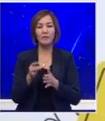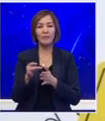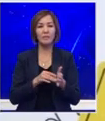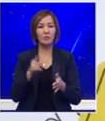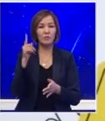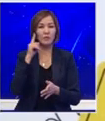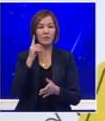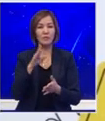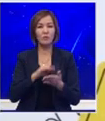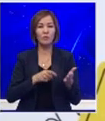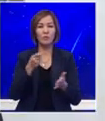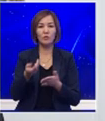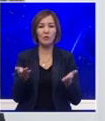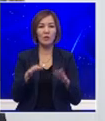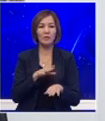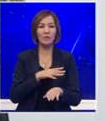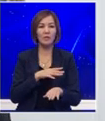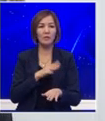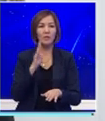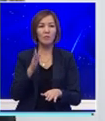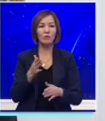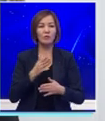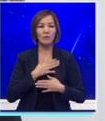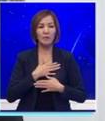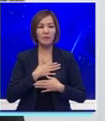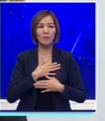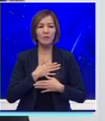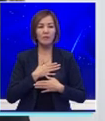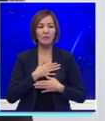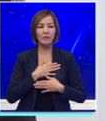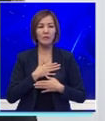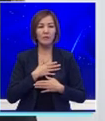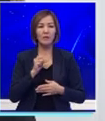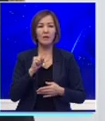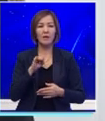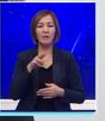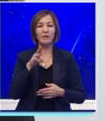бірі болып өтініш қалдырған. Болашақта мен осы IT